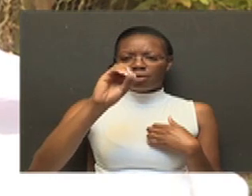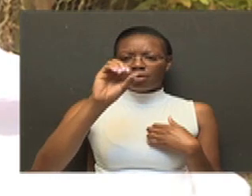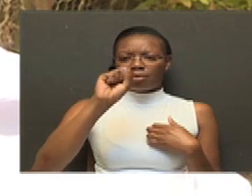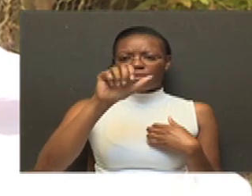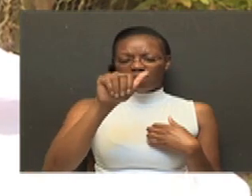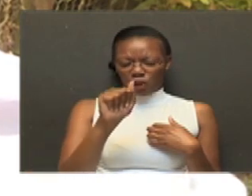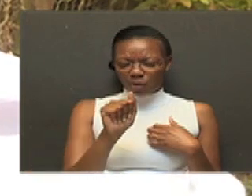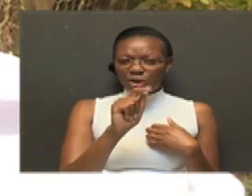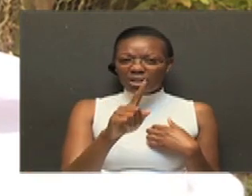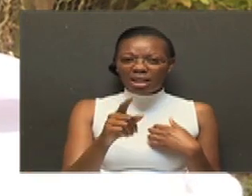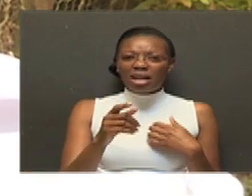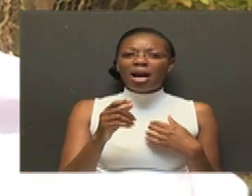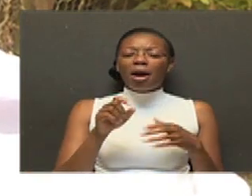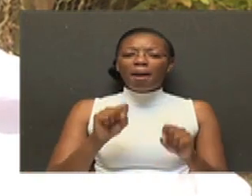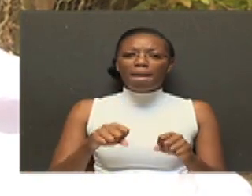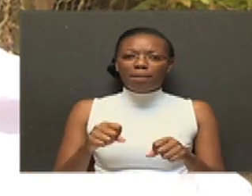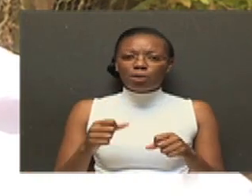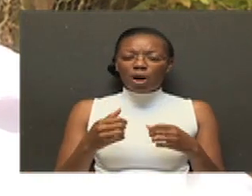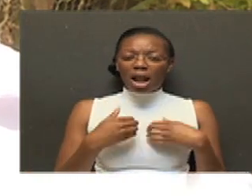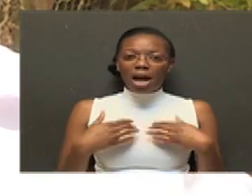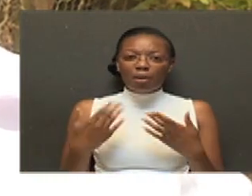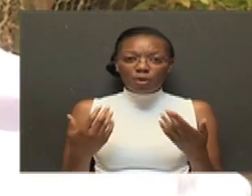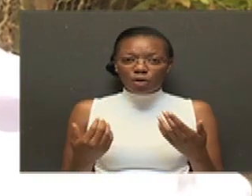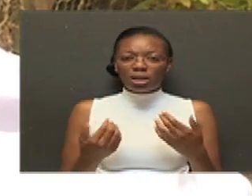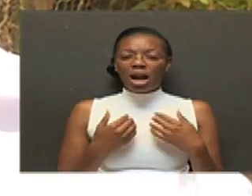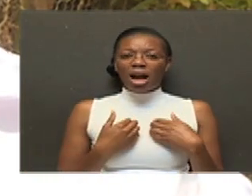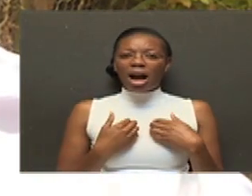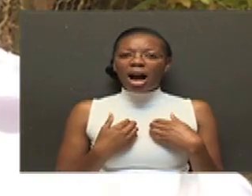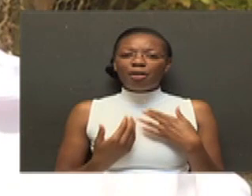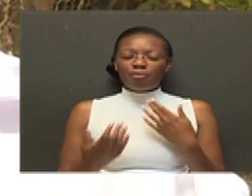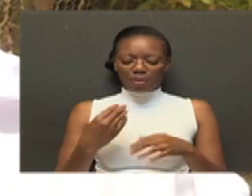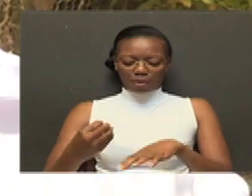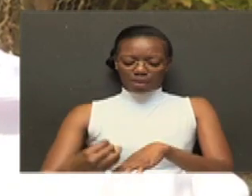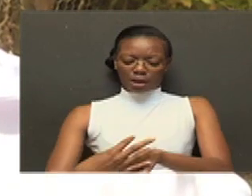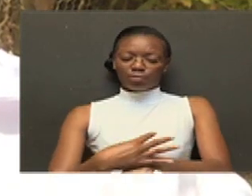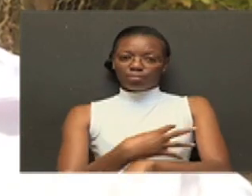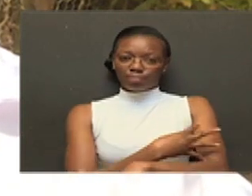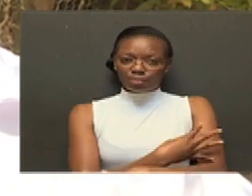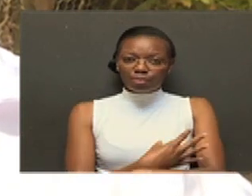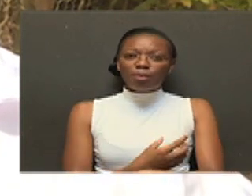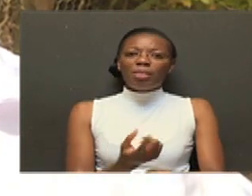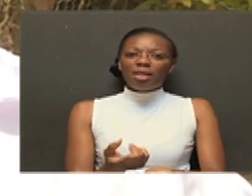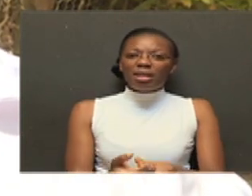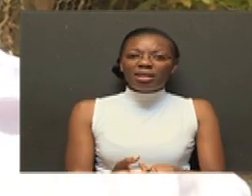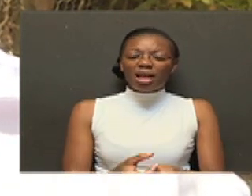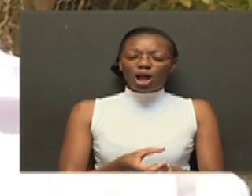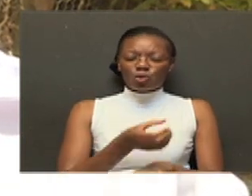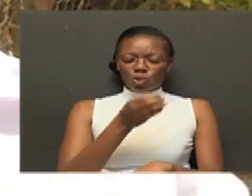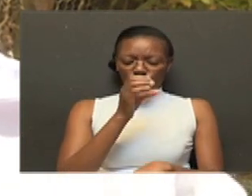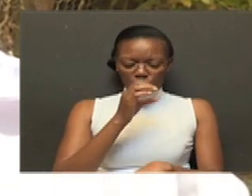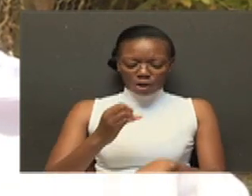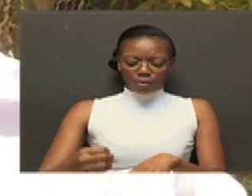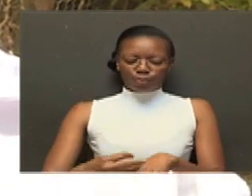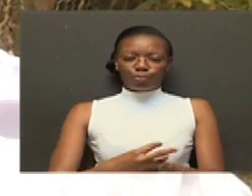na free radical scavenger. Free radical scavenger ni ile compound inaweza kuwa inatoa cancerous cell kwa mwili. Kwa hivyo hizo